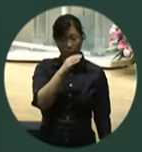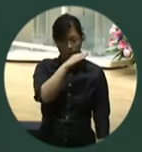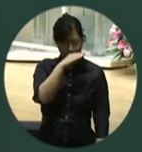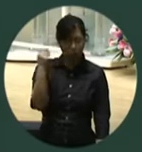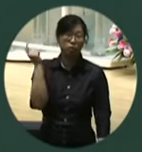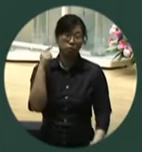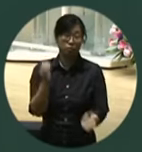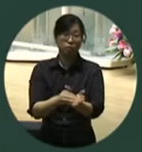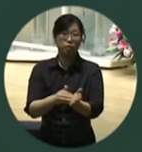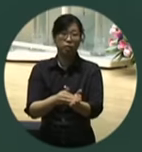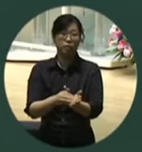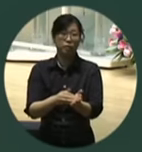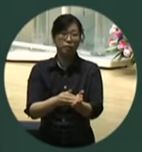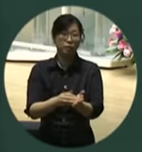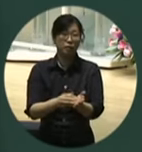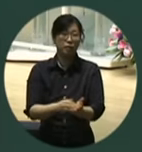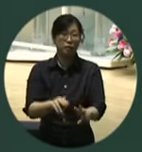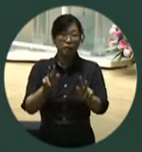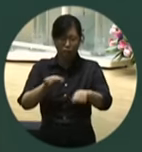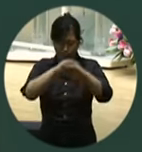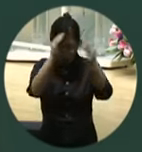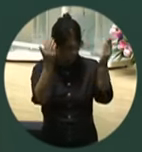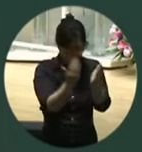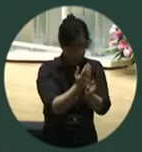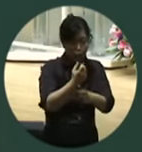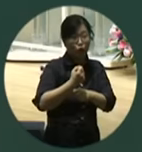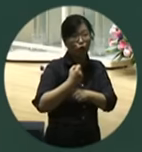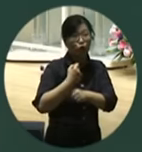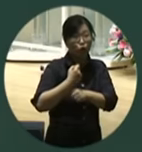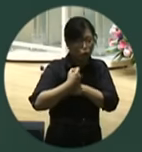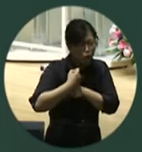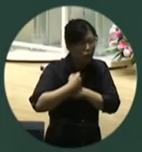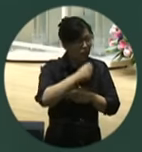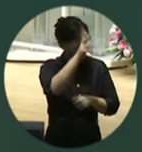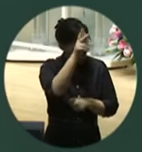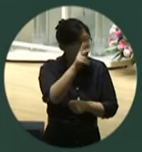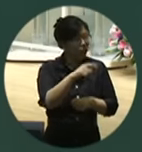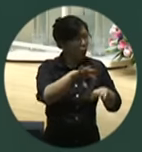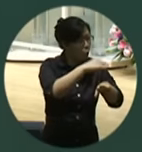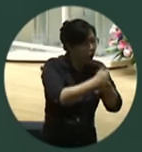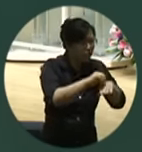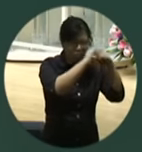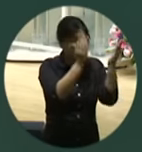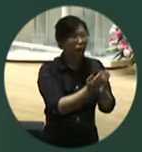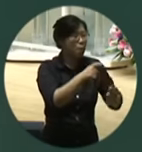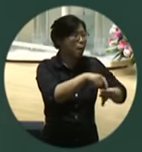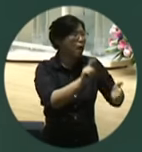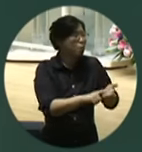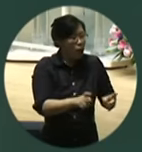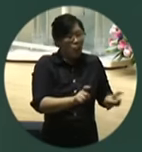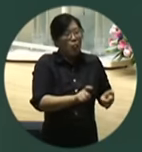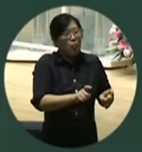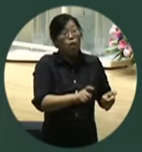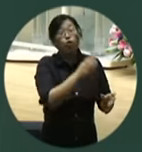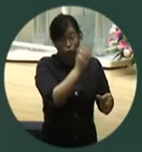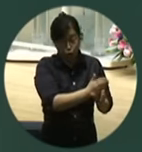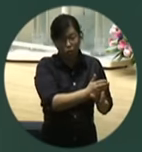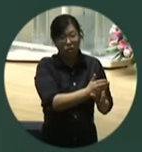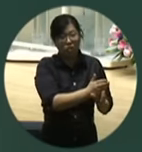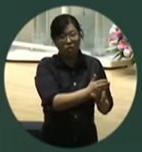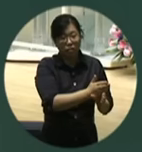word. 지금 모든 군인들과 이 사람들은 간담이 녹았다. Now everyone in the city, even the soldiers, their hearts are melted with fear.